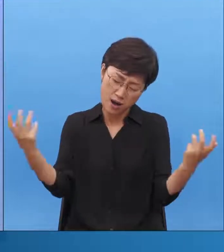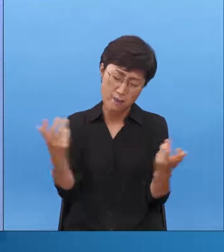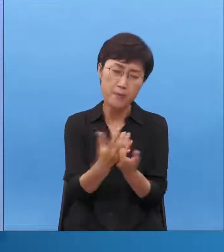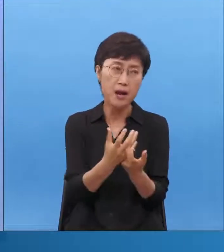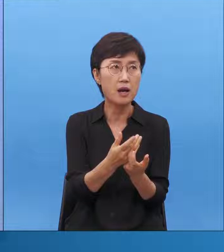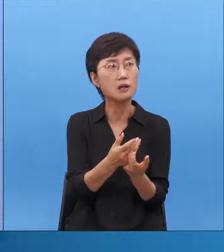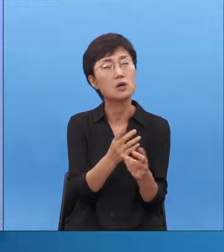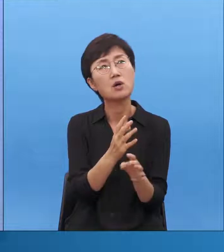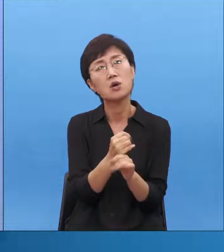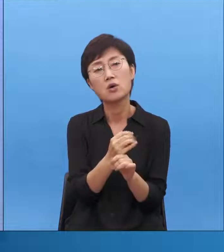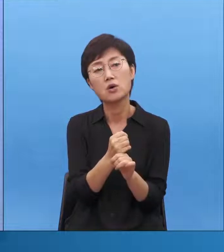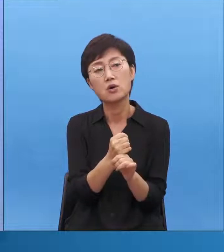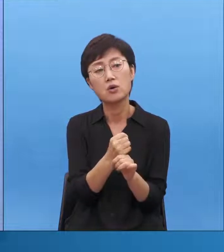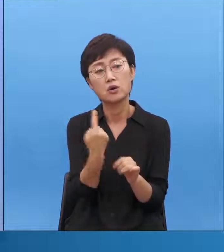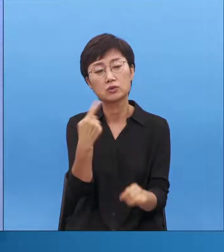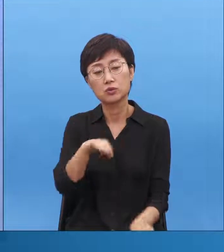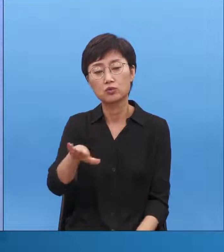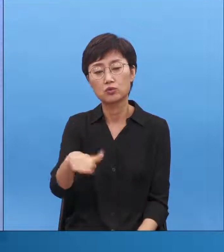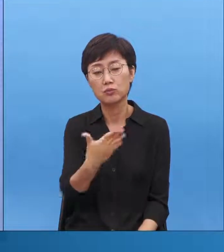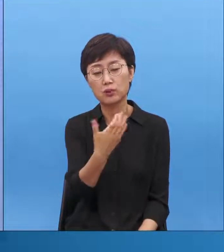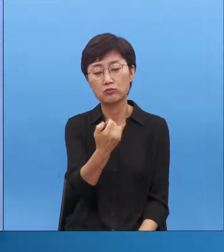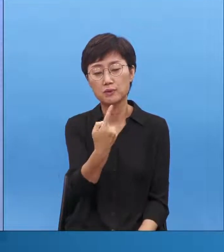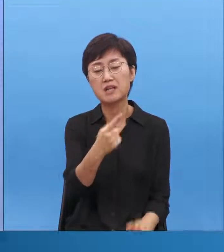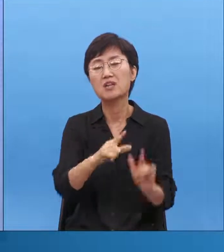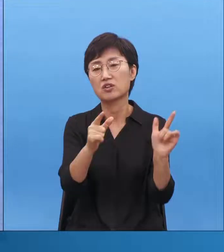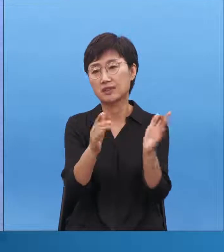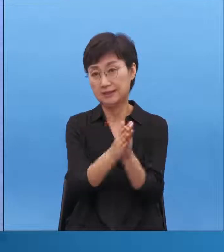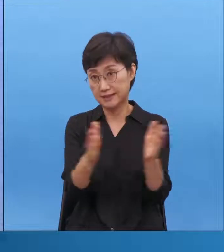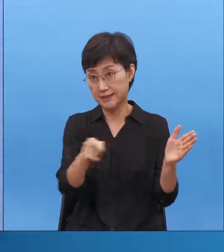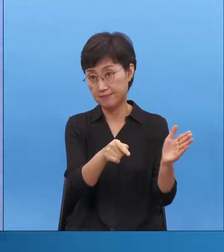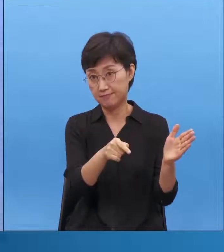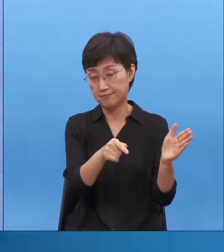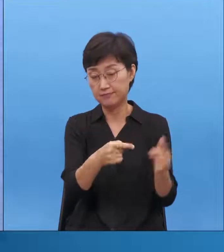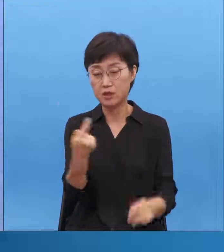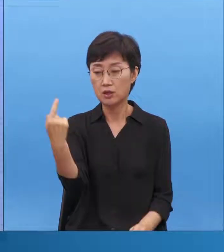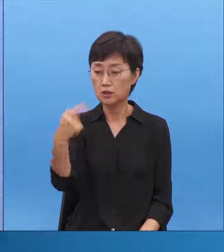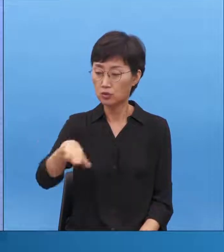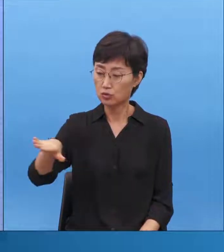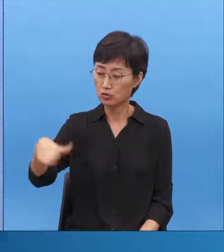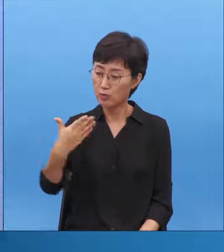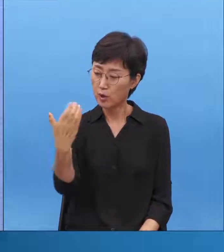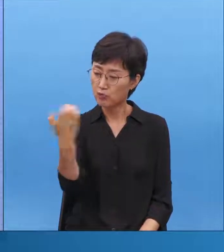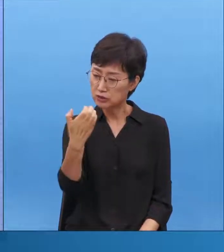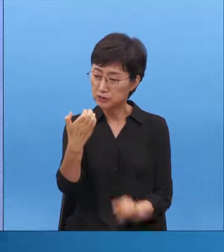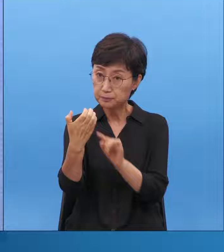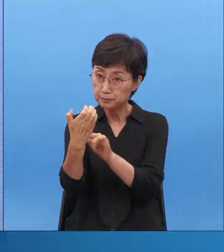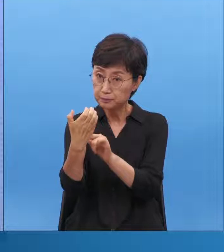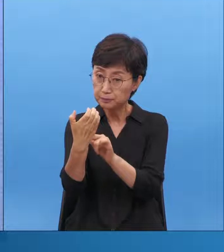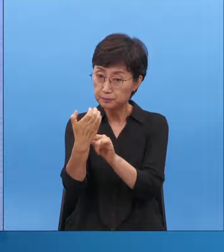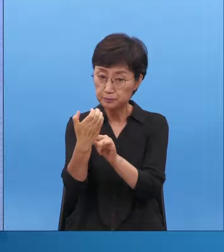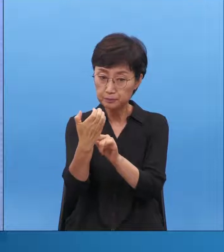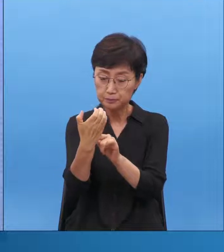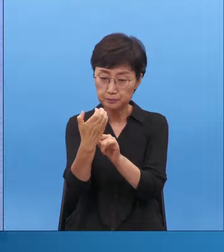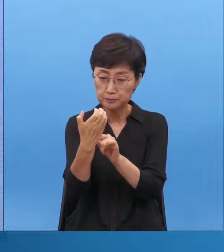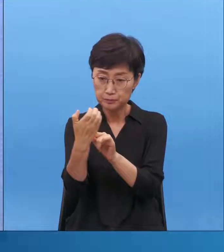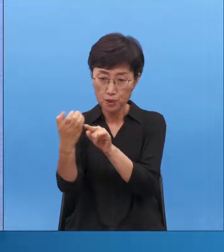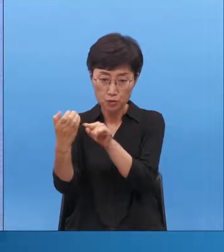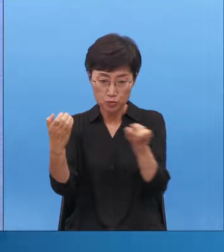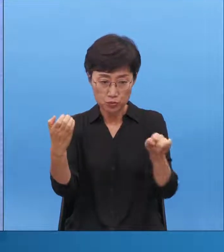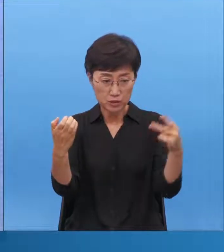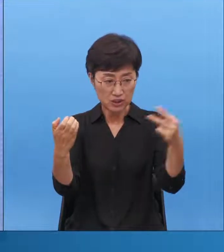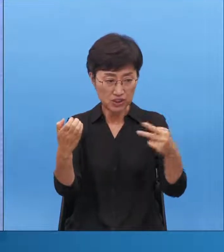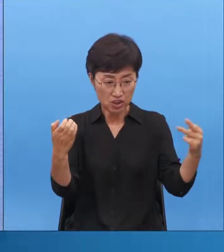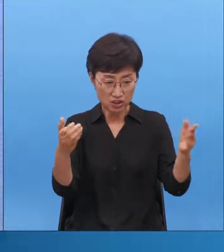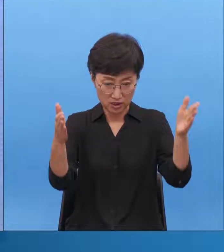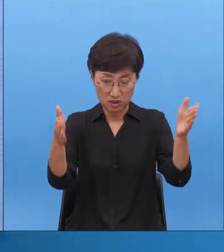1991년도부터입니다. And that was beginning from 1991. 예, 1990년대에 2000년 오기 전까지